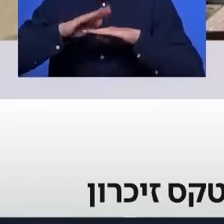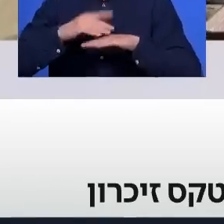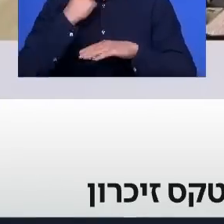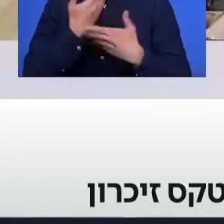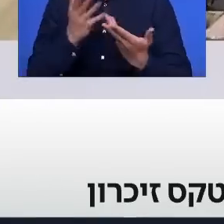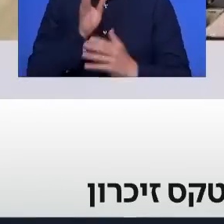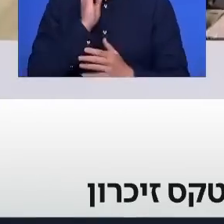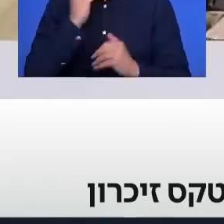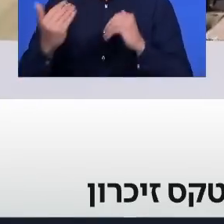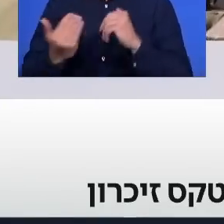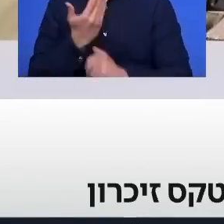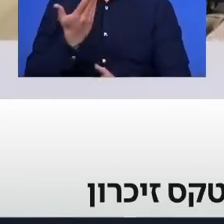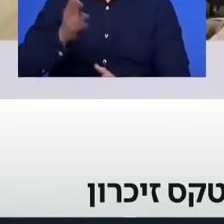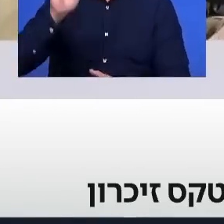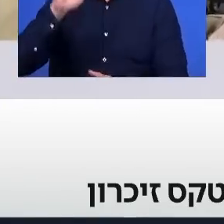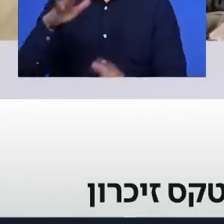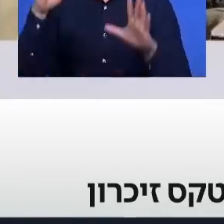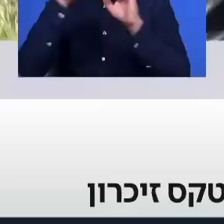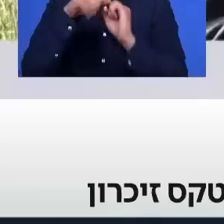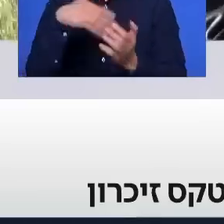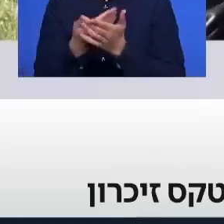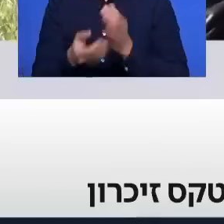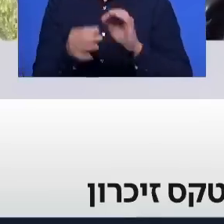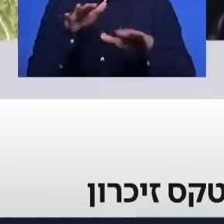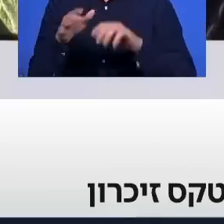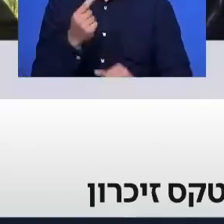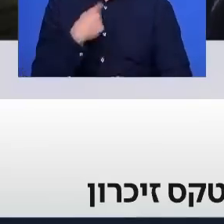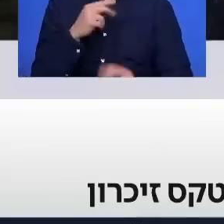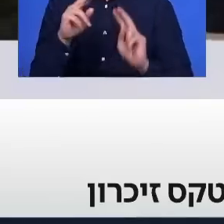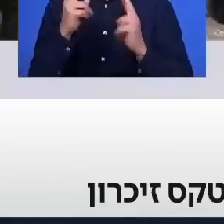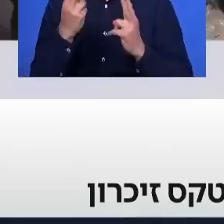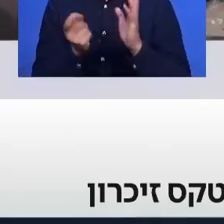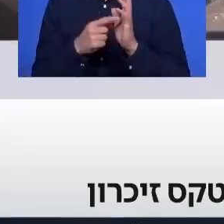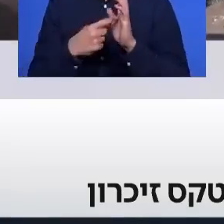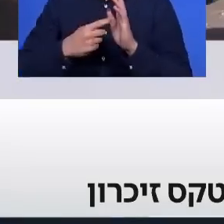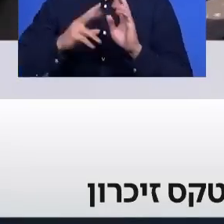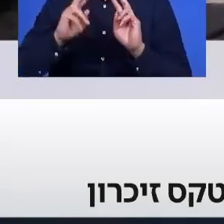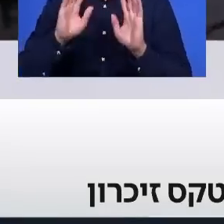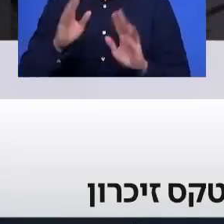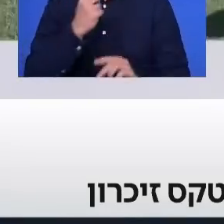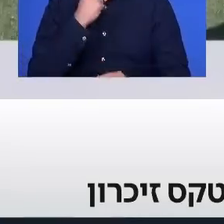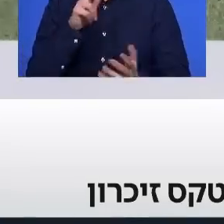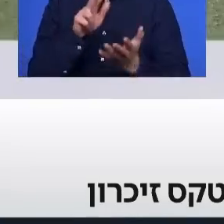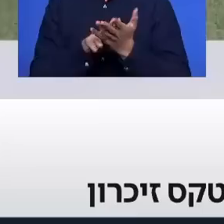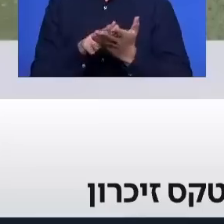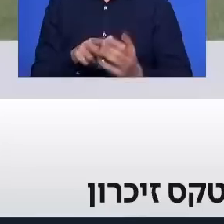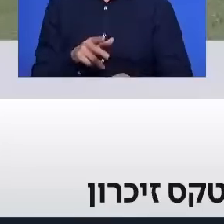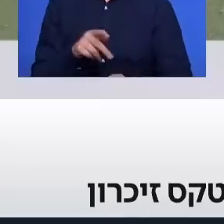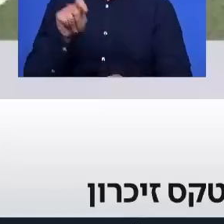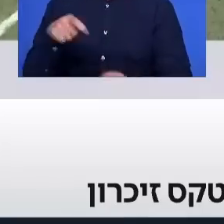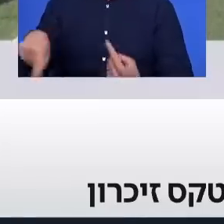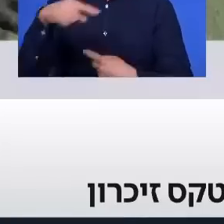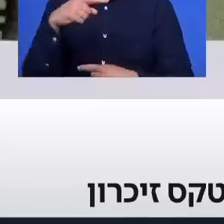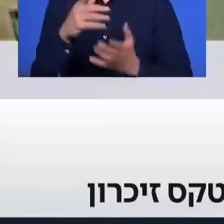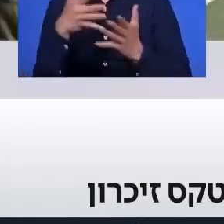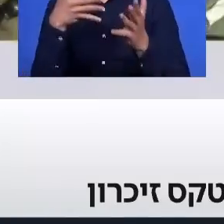מניעה להכניס, למרות עמדת היועמ"שית, אנחנו שוב נדרשים לכך, כך אומר בג"ץ, והשופטים מבקרים